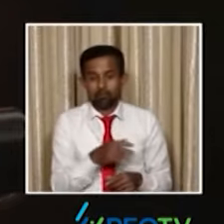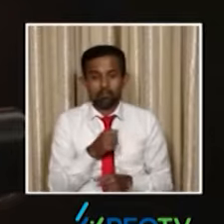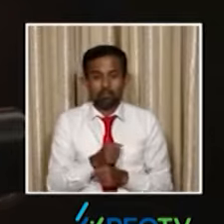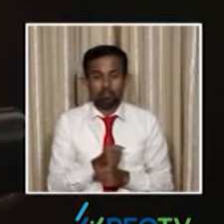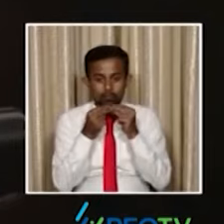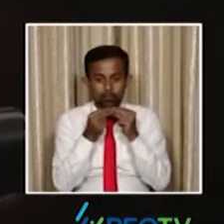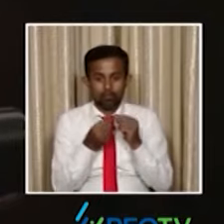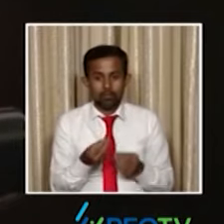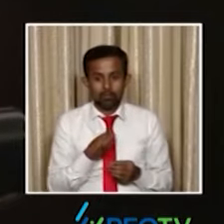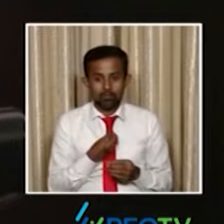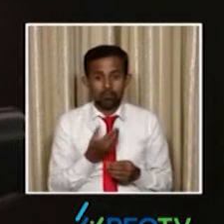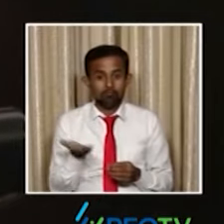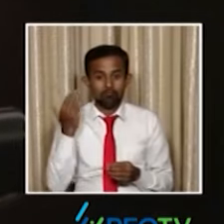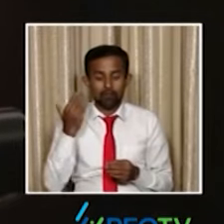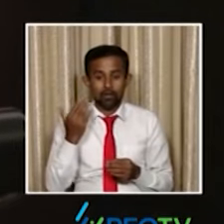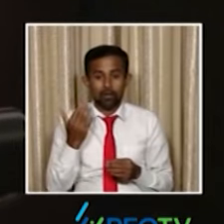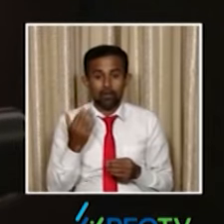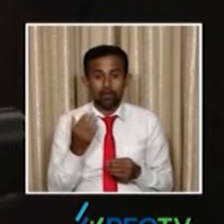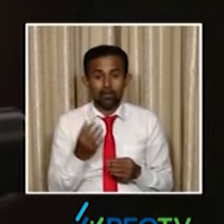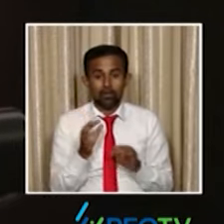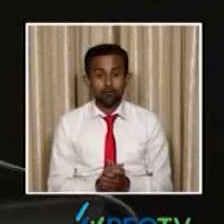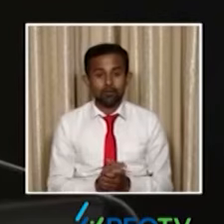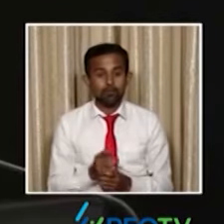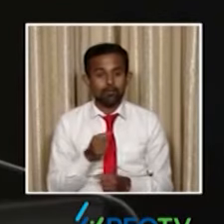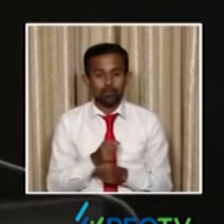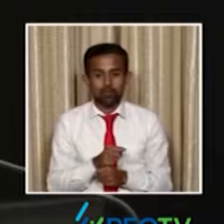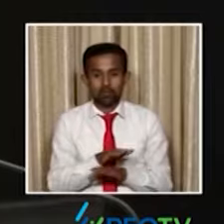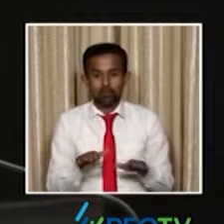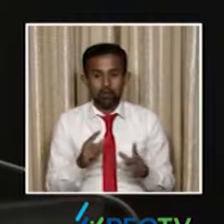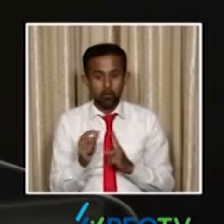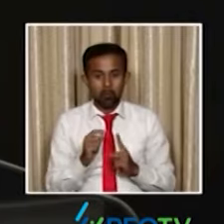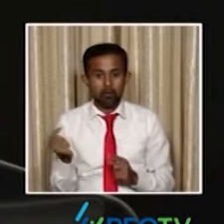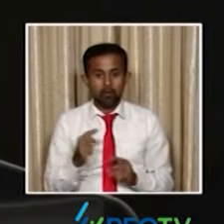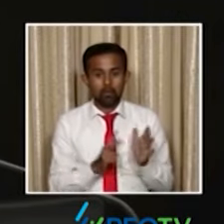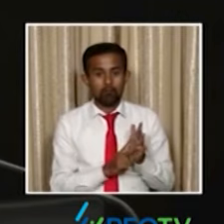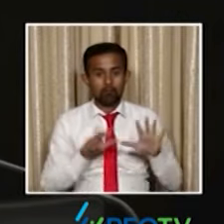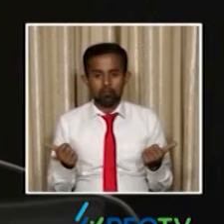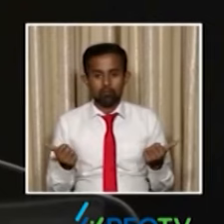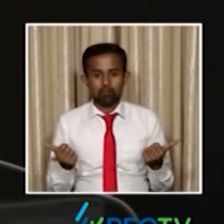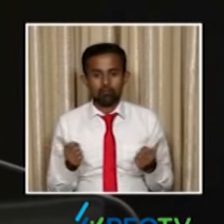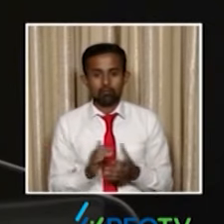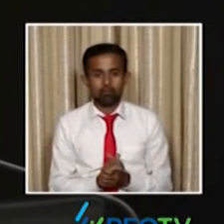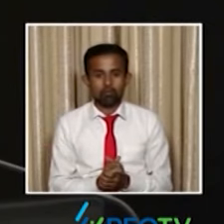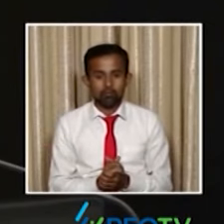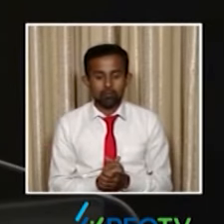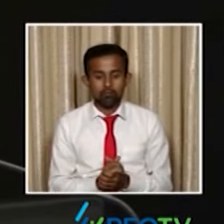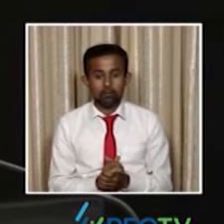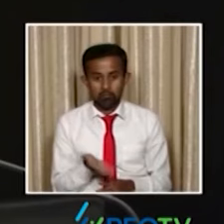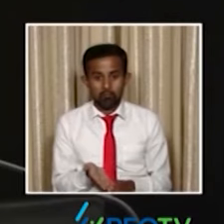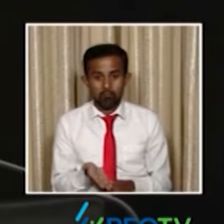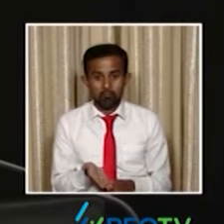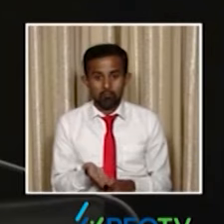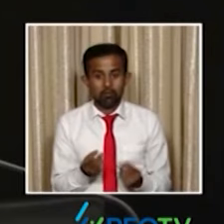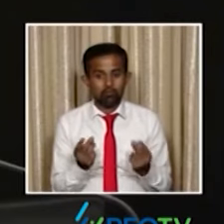රාජ්‍ය සේවකයාගේ ඊට වැඩිය ලොකු බුල්ටෝ එකක් ආණ්ඩුව ගන්නවා. මම පාර්ලිමේන්තුවේ V8 එකකින් කාටවත් නැහැ කියන්න බෑ. මම සතුට වෙනවා. හැබැයි අපිට